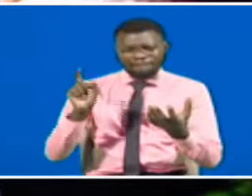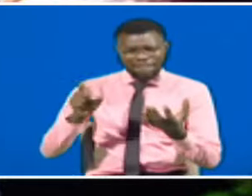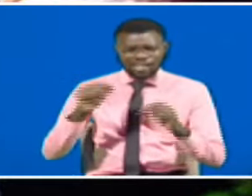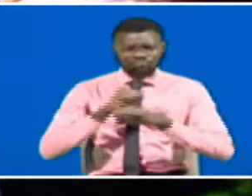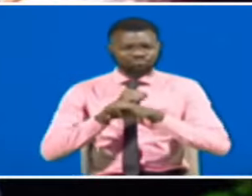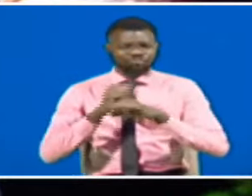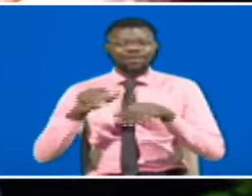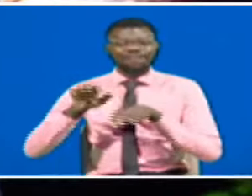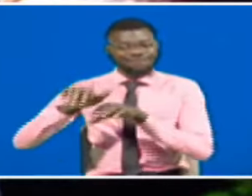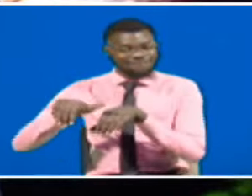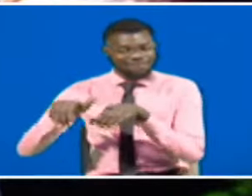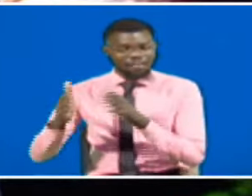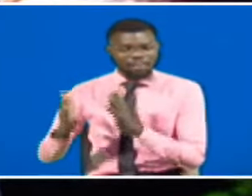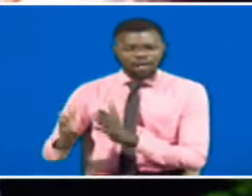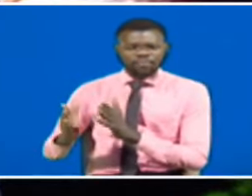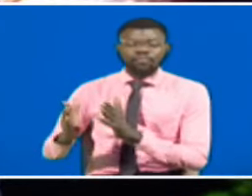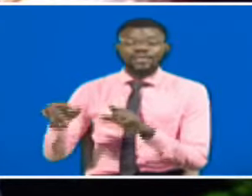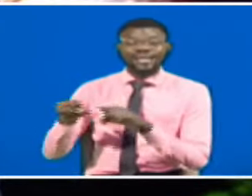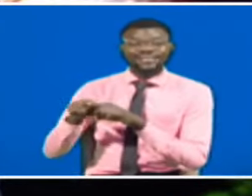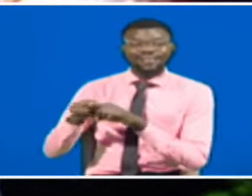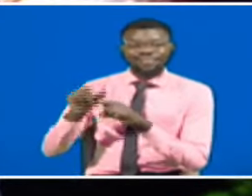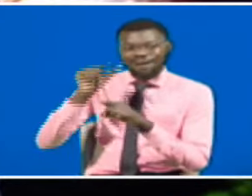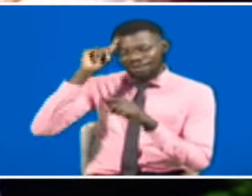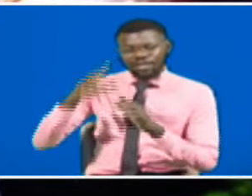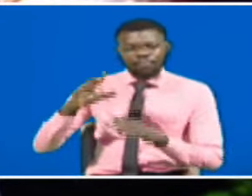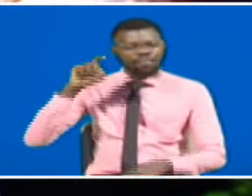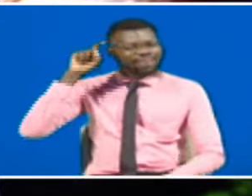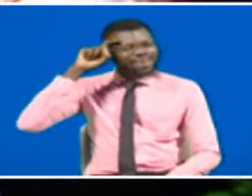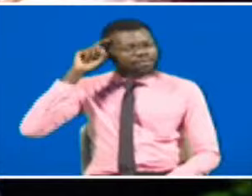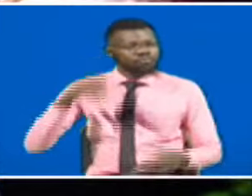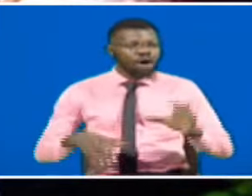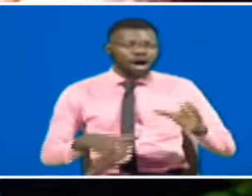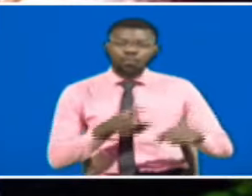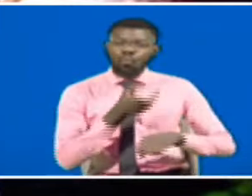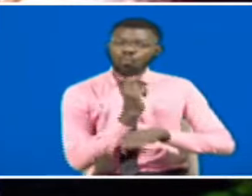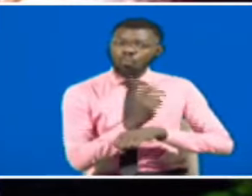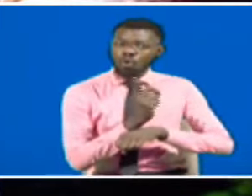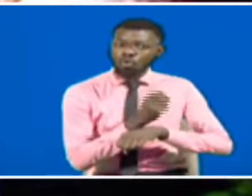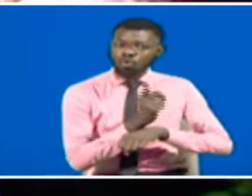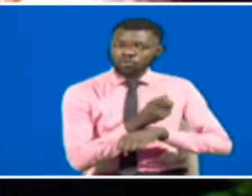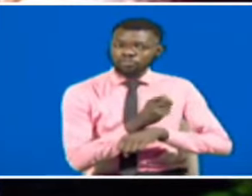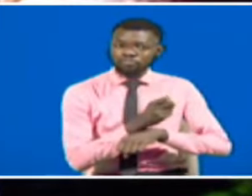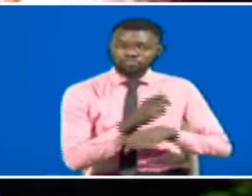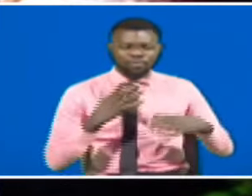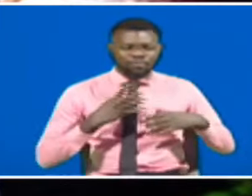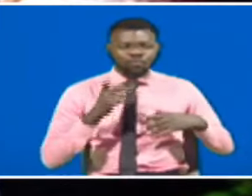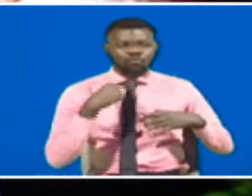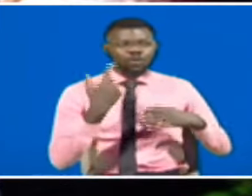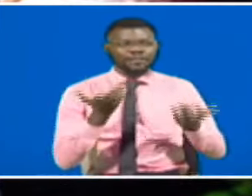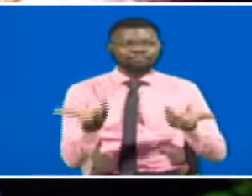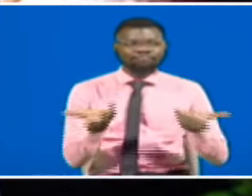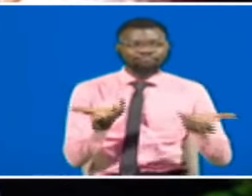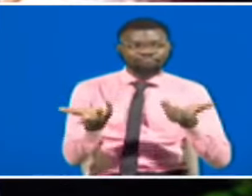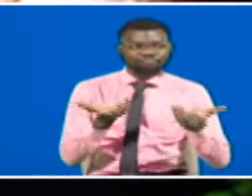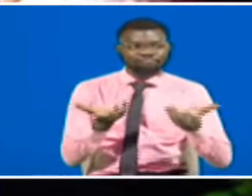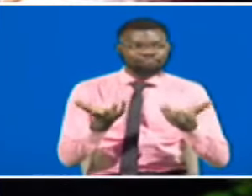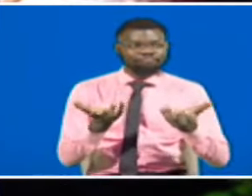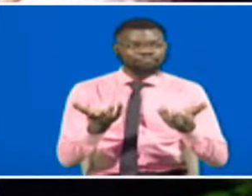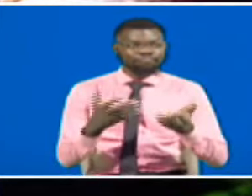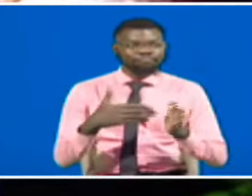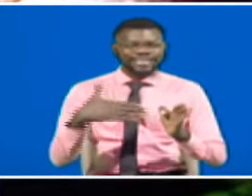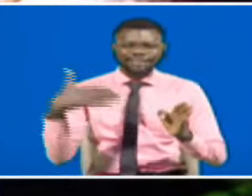Haya yanajiri huku gavana wa kaunti ya Tharaka Nithi Muthomi Njuki akitoa onyo kali dhidi ya wafanyabiashara wanaolenga